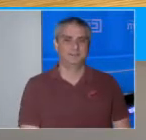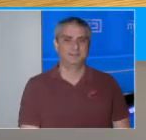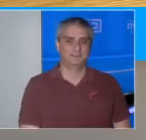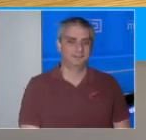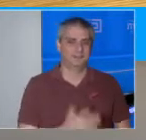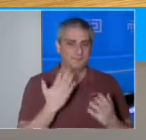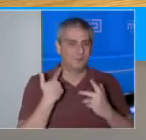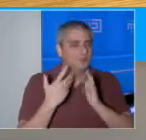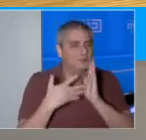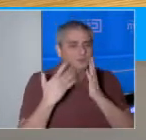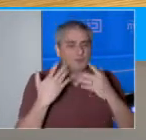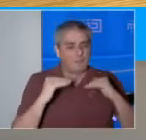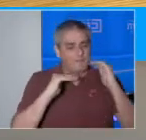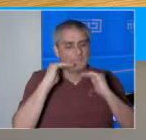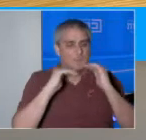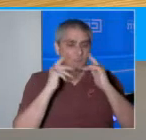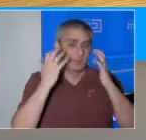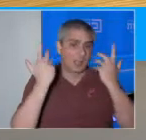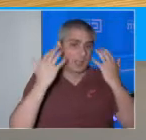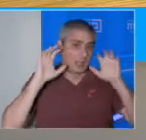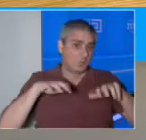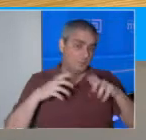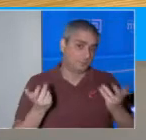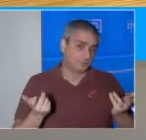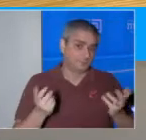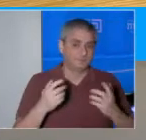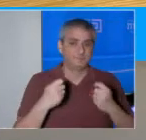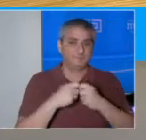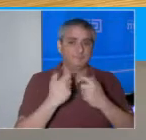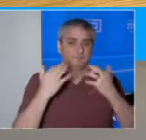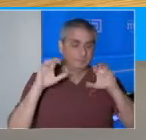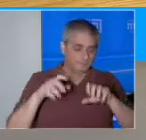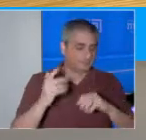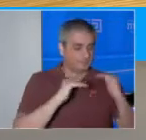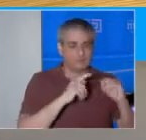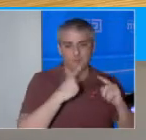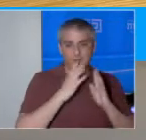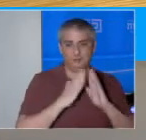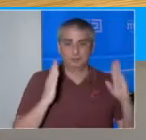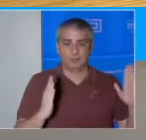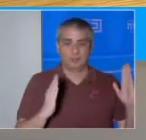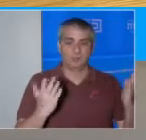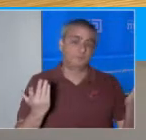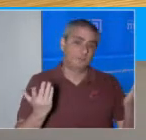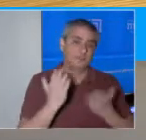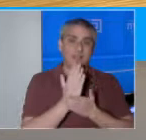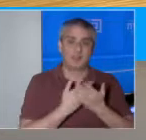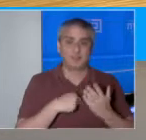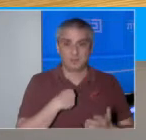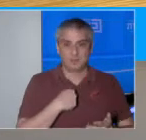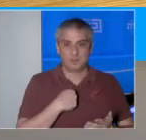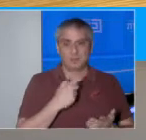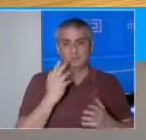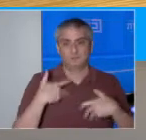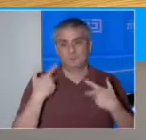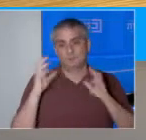המטאורולוגים סופרים את זה לפי הממוצעים, את הכמויות בעצם, לפי כמה יורד לעומת הממוצע הרב שנתי. אז חלק מאיתנו מתלהבים